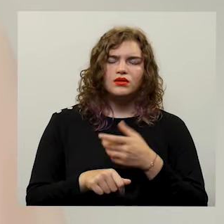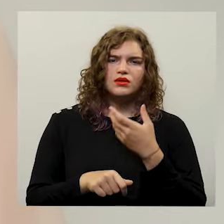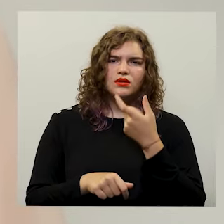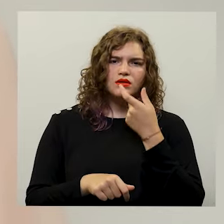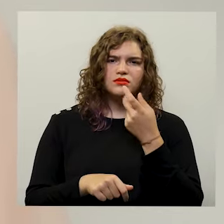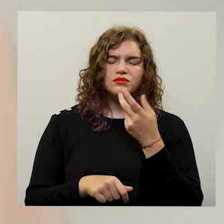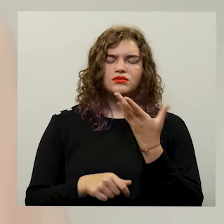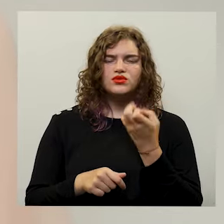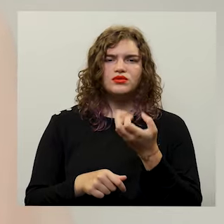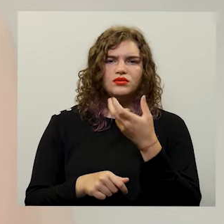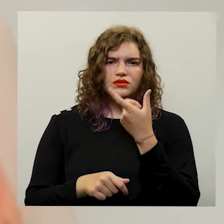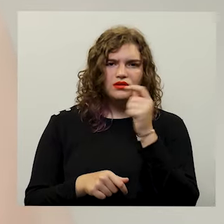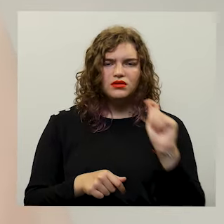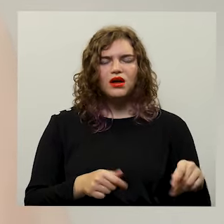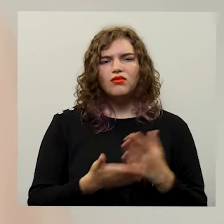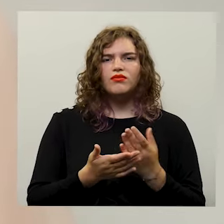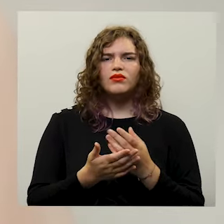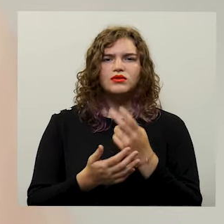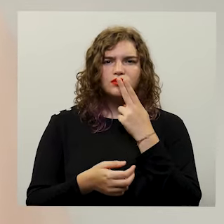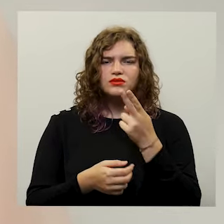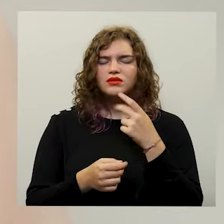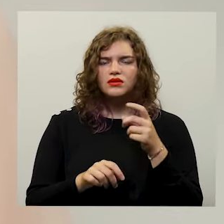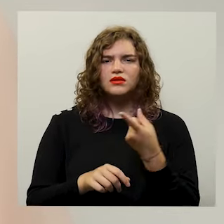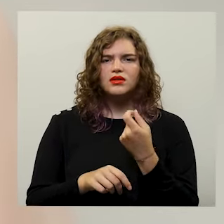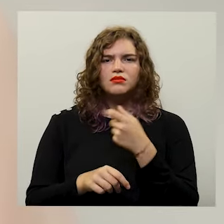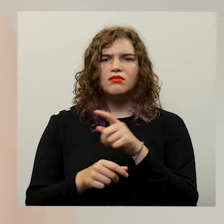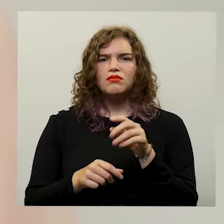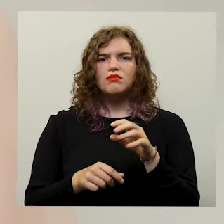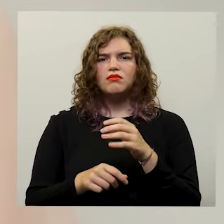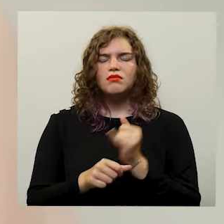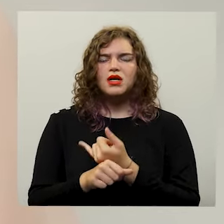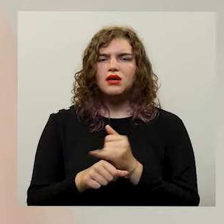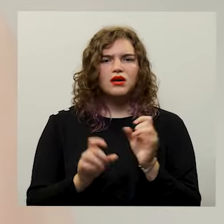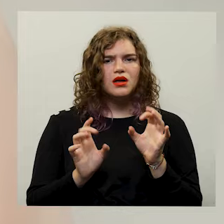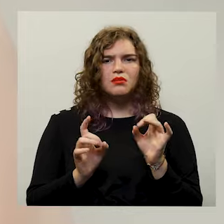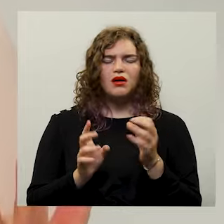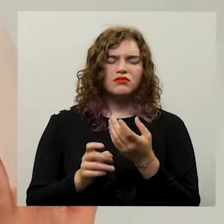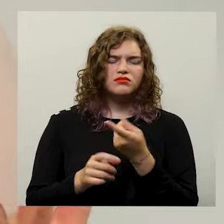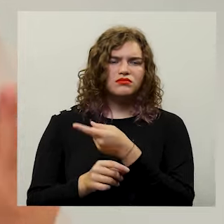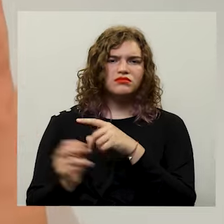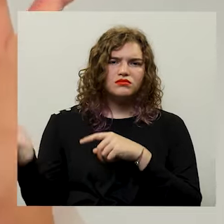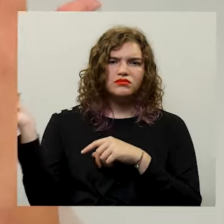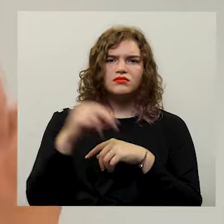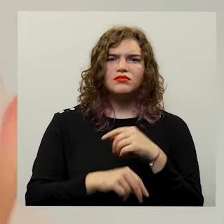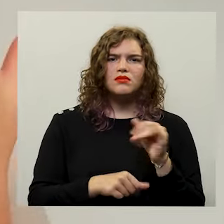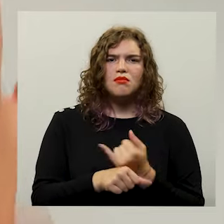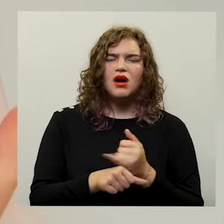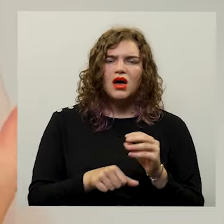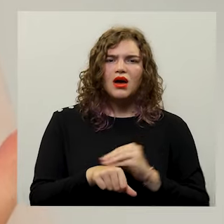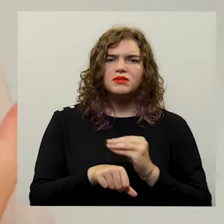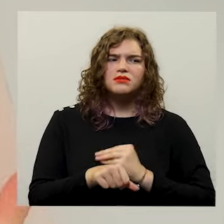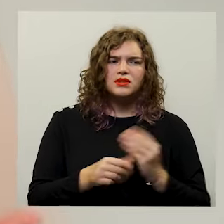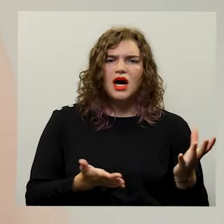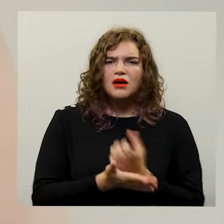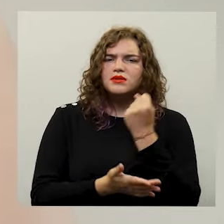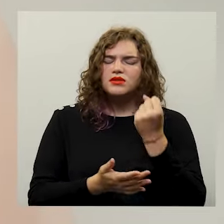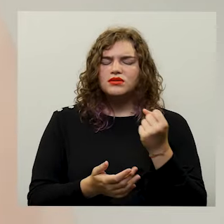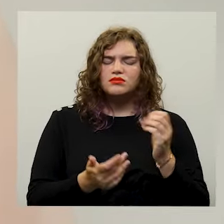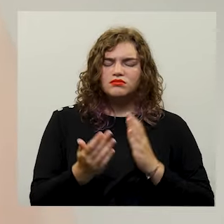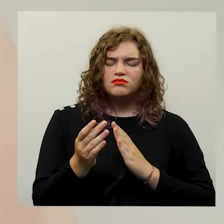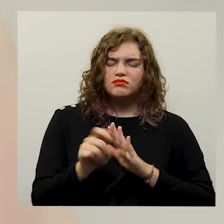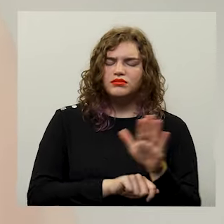țigările. Și din mai, din anul 2021, până în prezent, n-am mai consumat nimic. Atunci, în mai, am simțit că am câștigat biruința